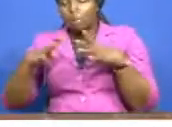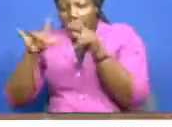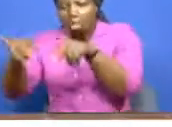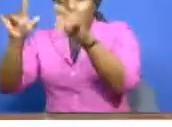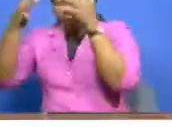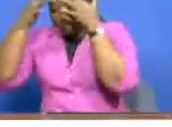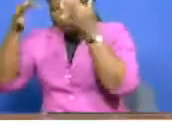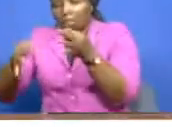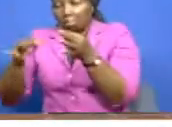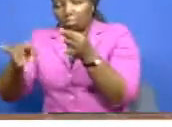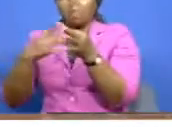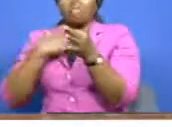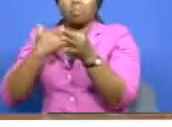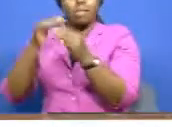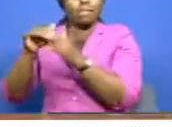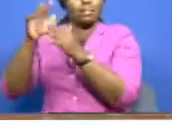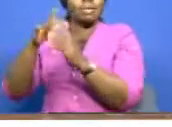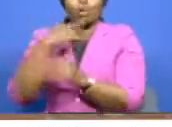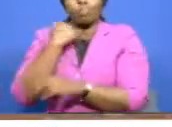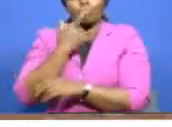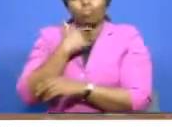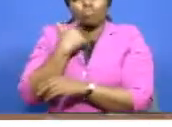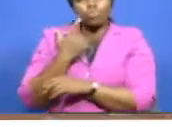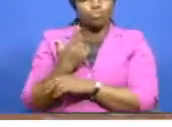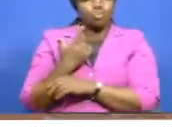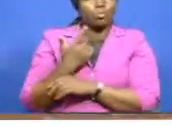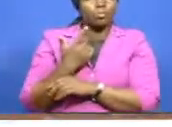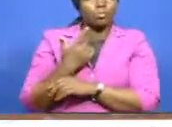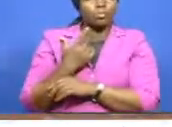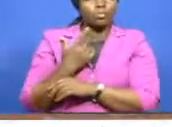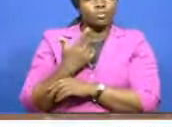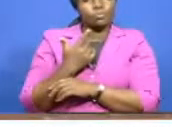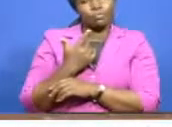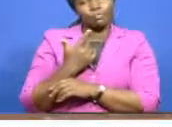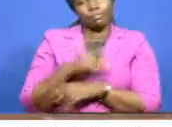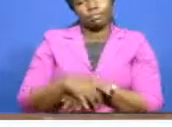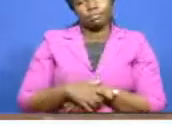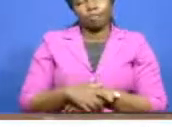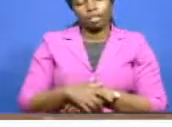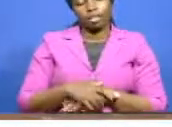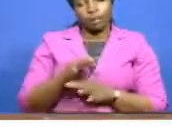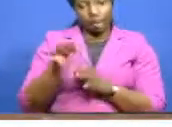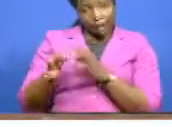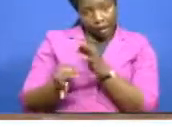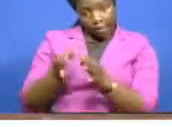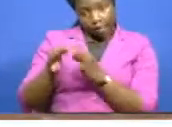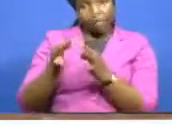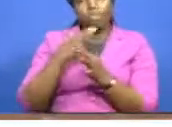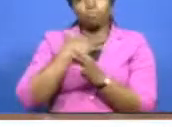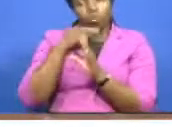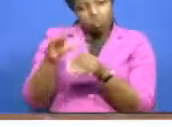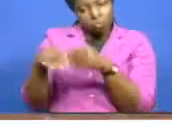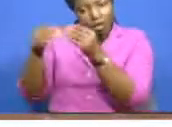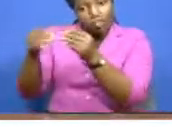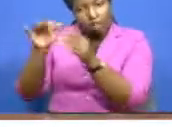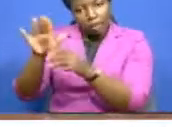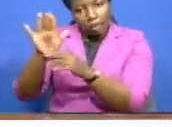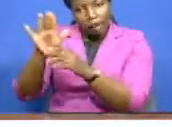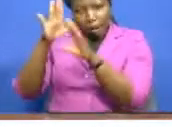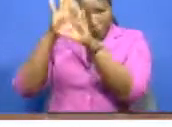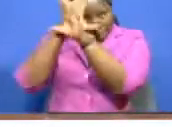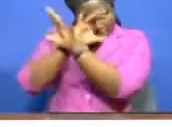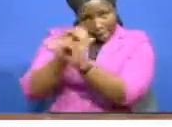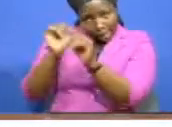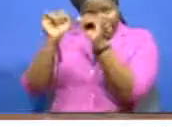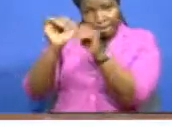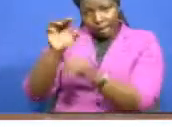kiongozi wanayemtaka, kama bado ni kumpatia Museveni ambao ni rais wao awamu